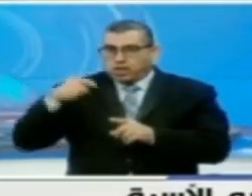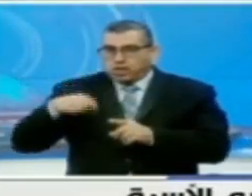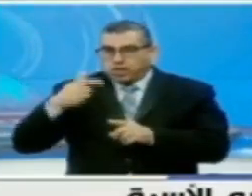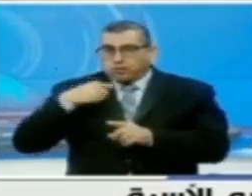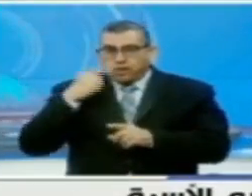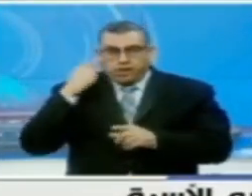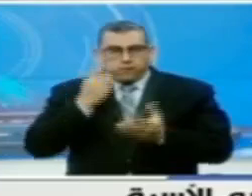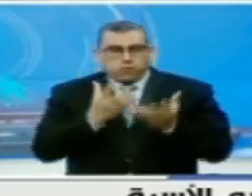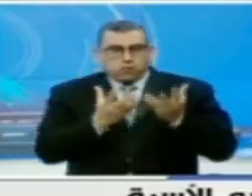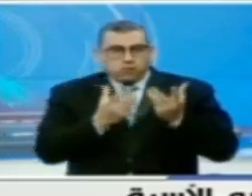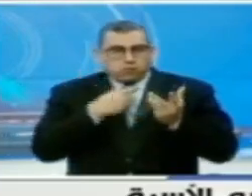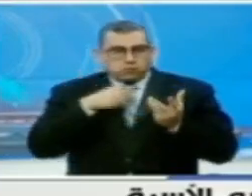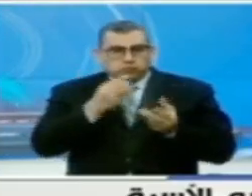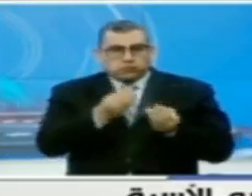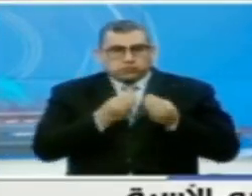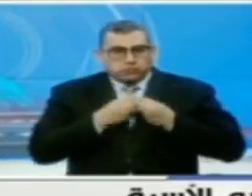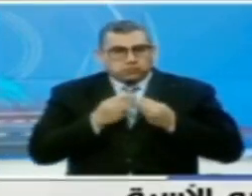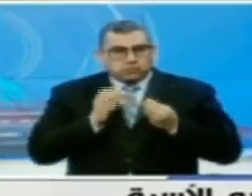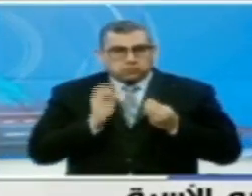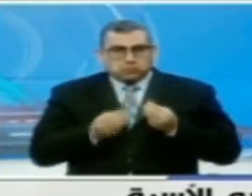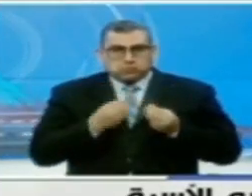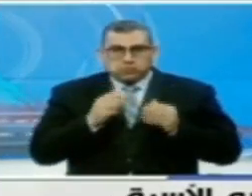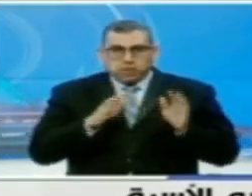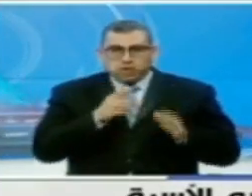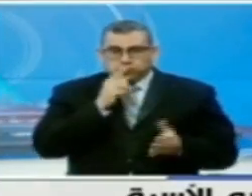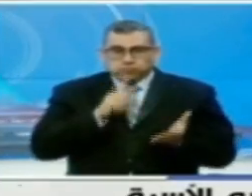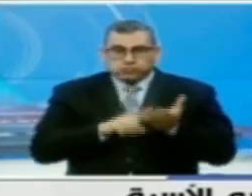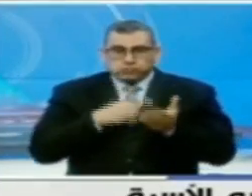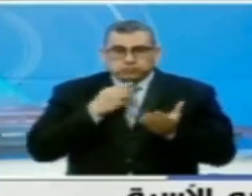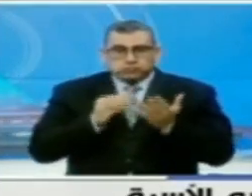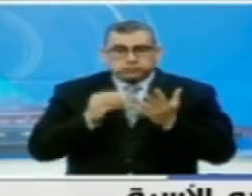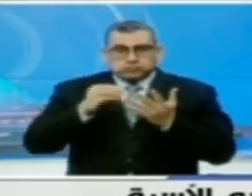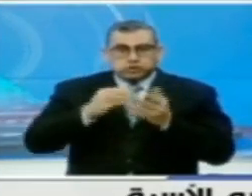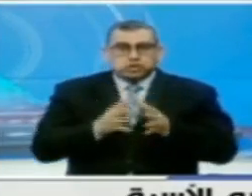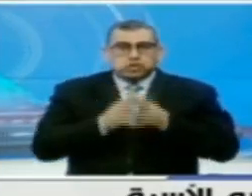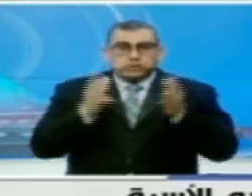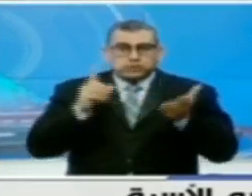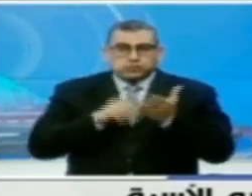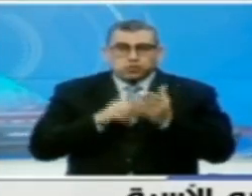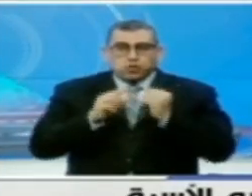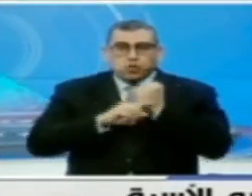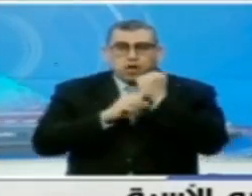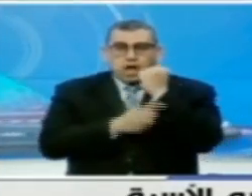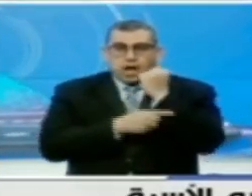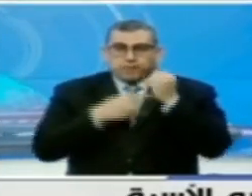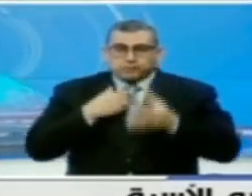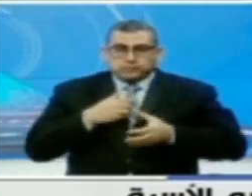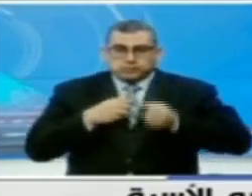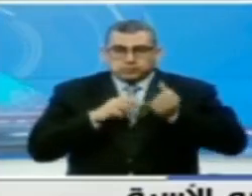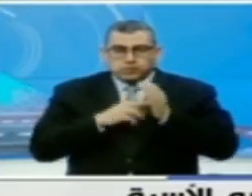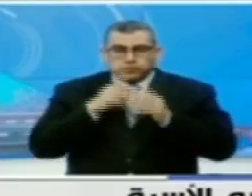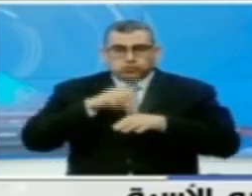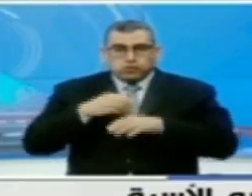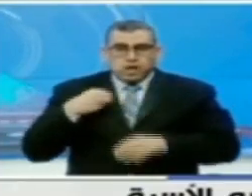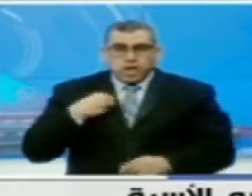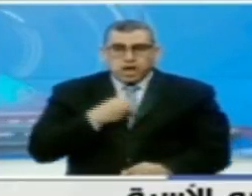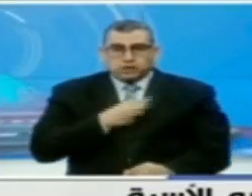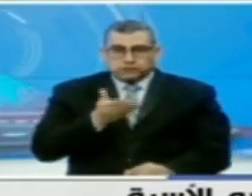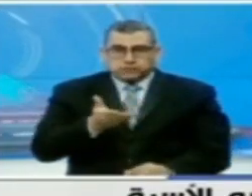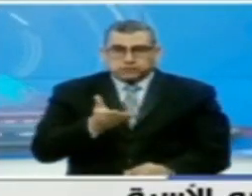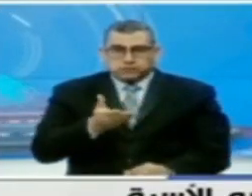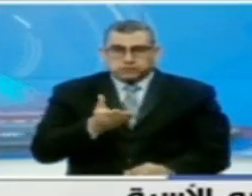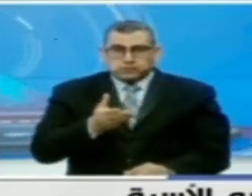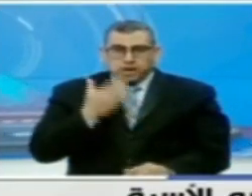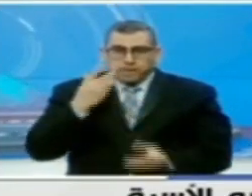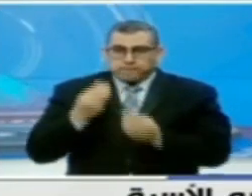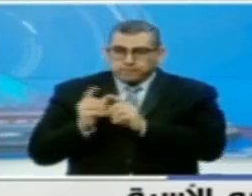بكلامه وخدت من عندهم هنا وسيلة كويسة. استفدت، دخلت خدت وسيلة من وسائل تنظيم الأسرة، وبعدين كشفت على حد كان